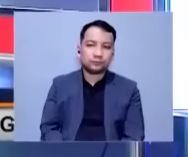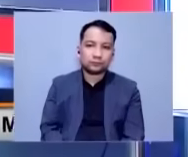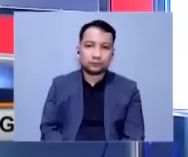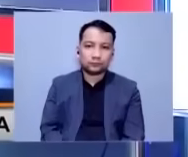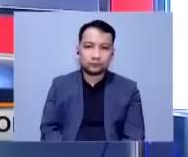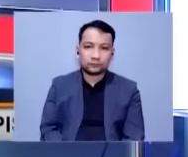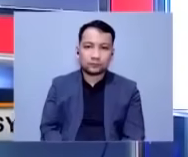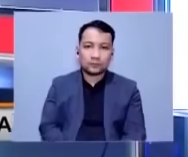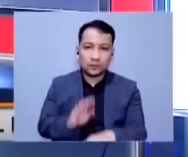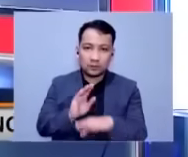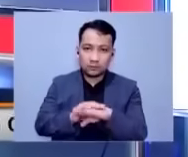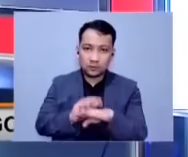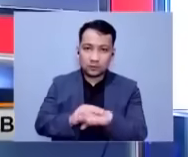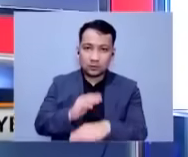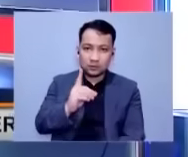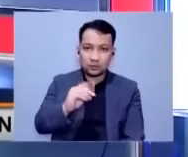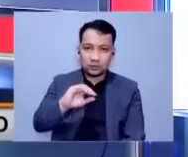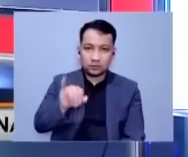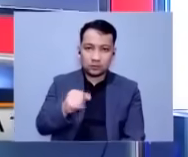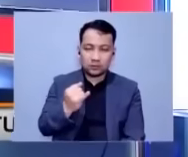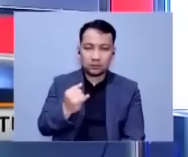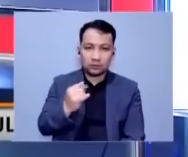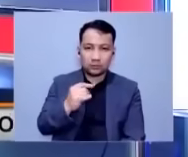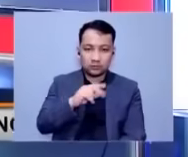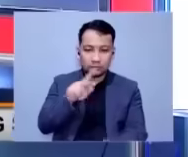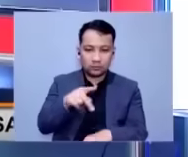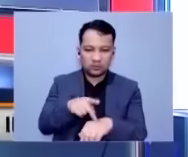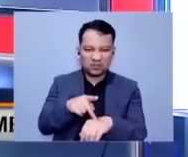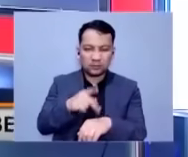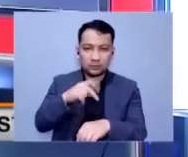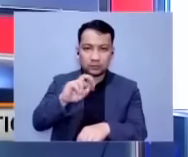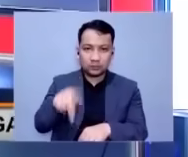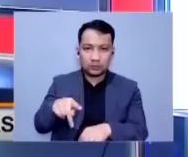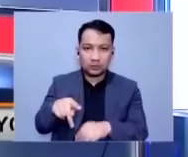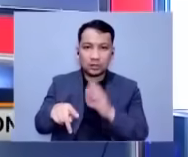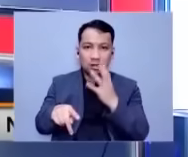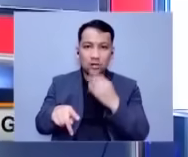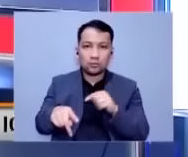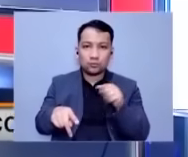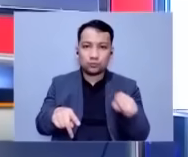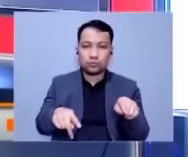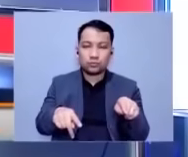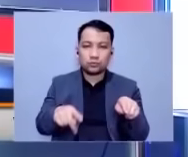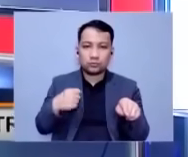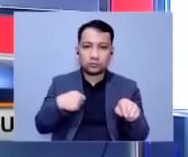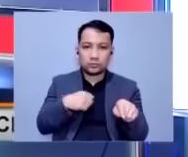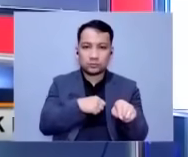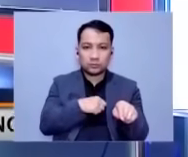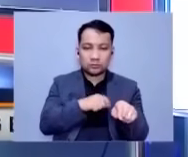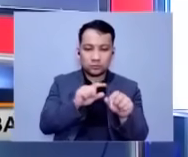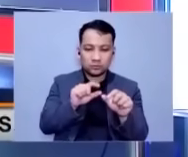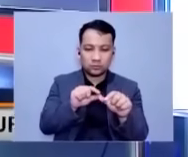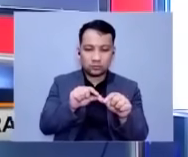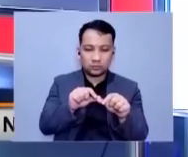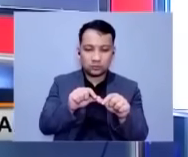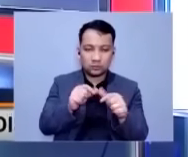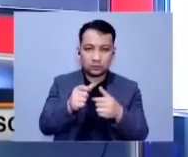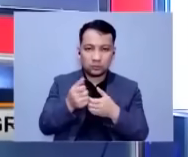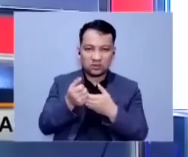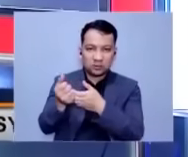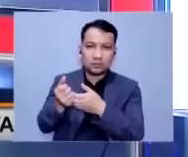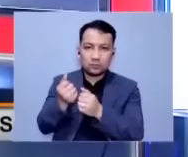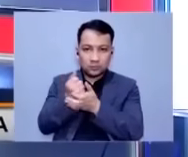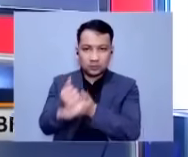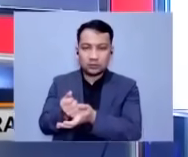Nagbabalang Justice Department at Philippine National Police na posibleng managot ang mga opisyal na tutulong sa investigasyon ng International